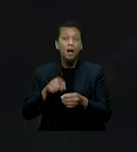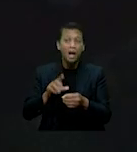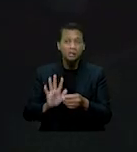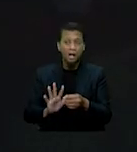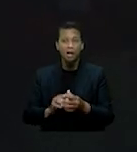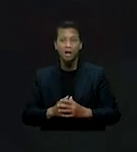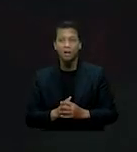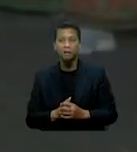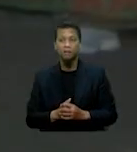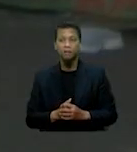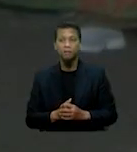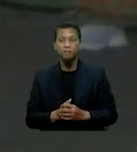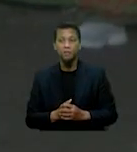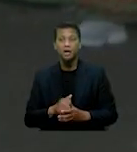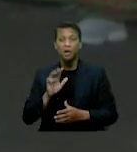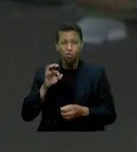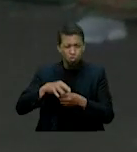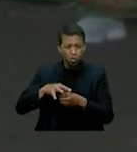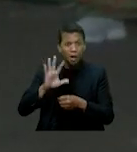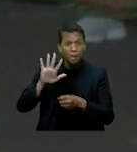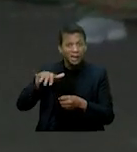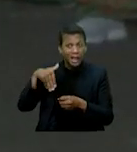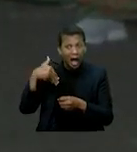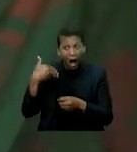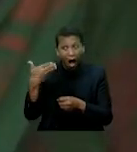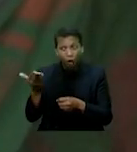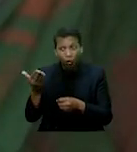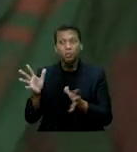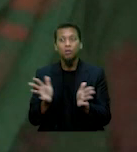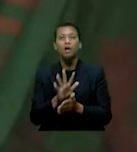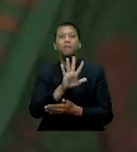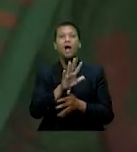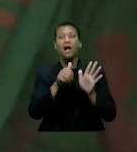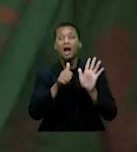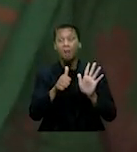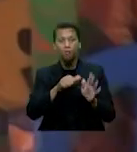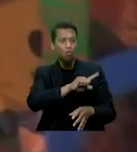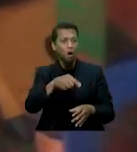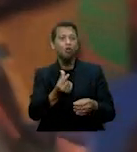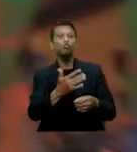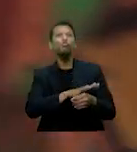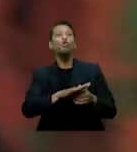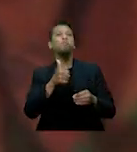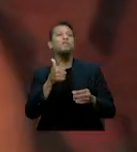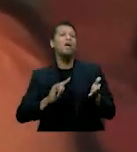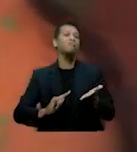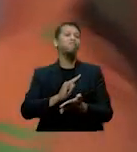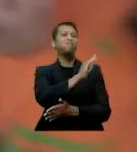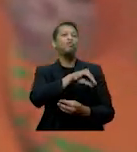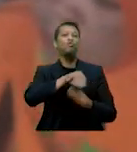Setelah berjalan 5 tahun, ada 56 warga yang uang tabungannya cukup untuk berangkat umroh.